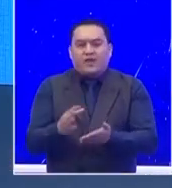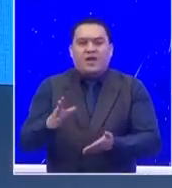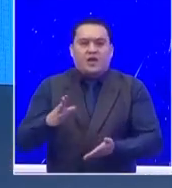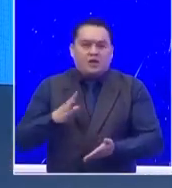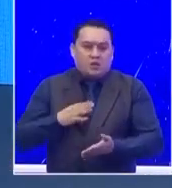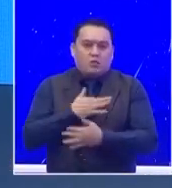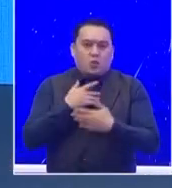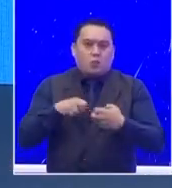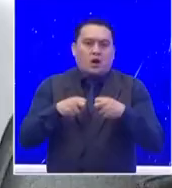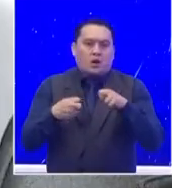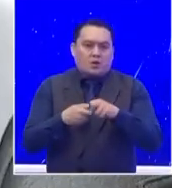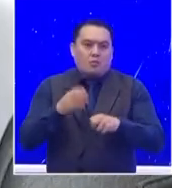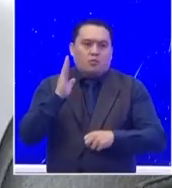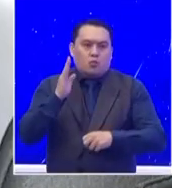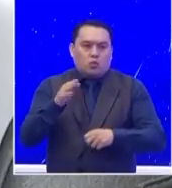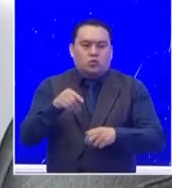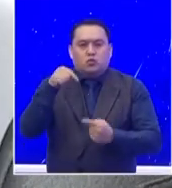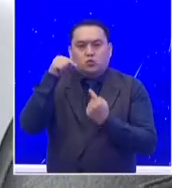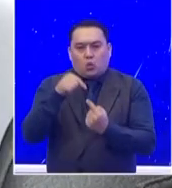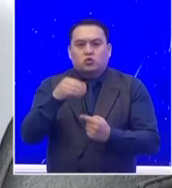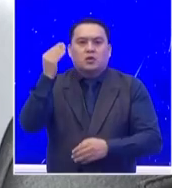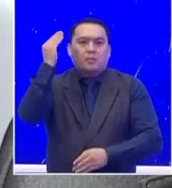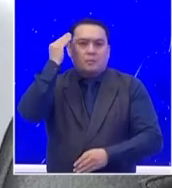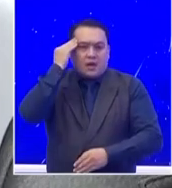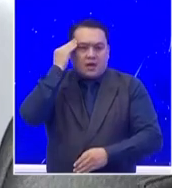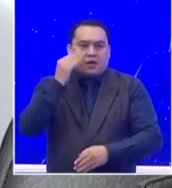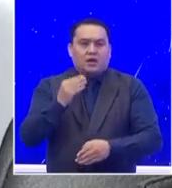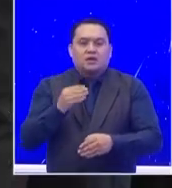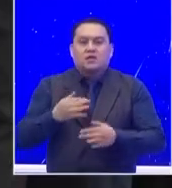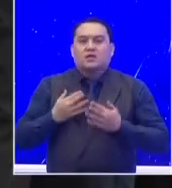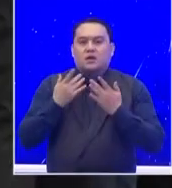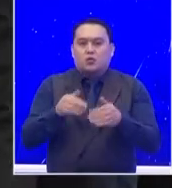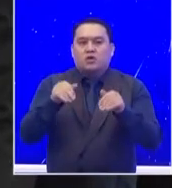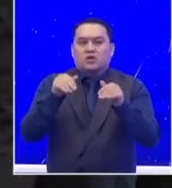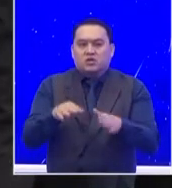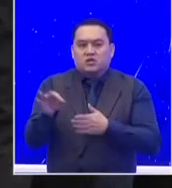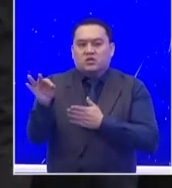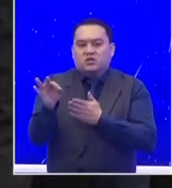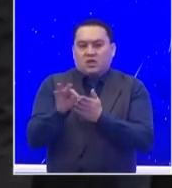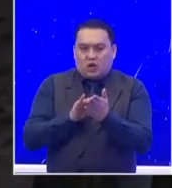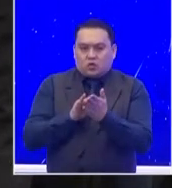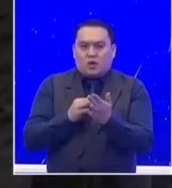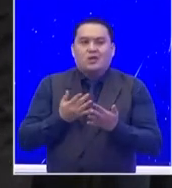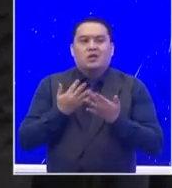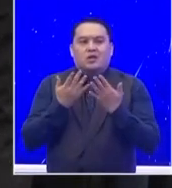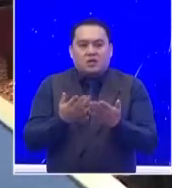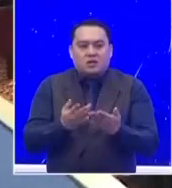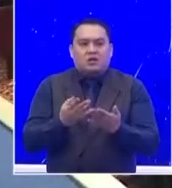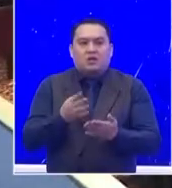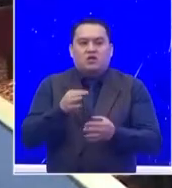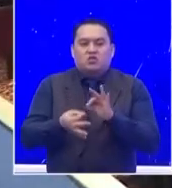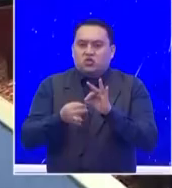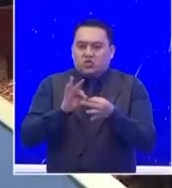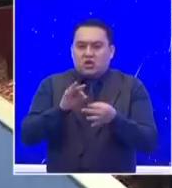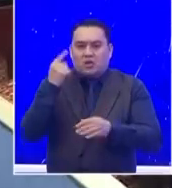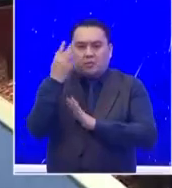По многим проблемам будут приниматься конкретные меры. Ряд из них требует решения в кратчайшие сроки, а некоторые требуют